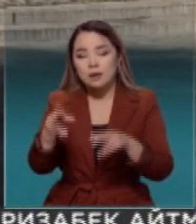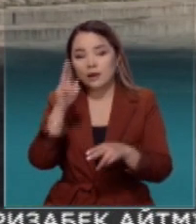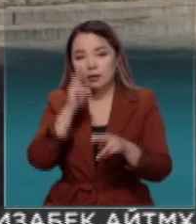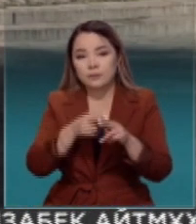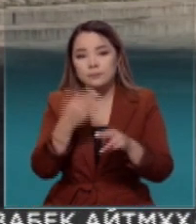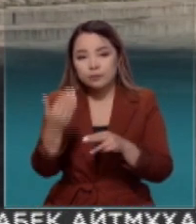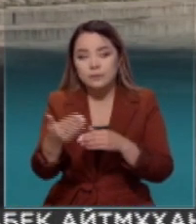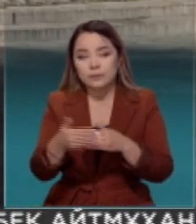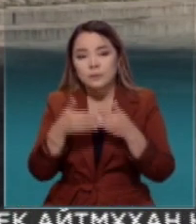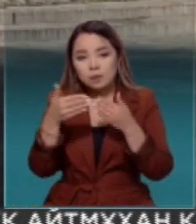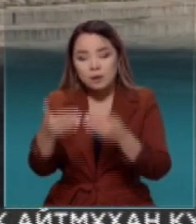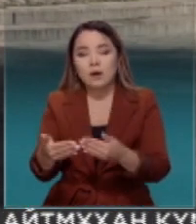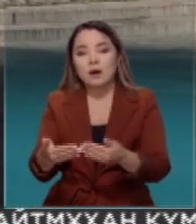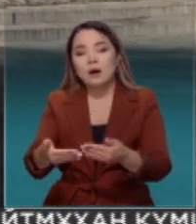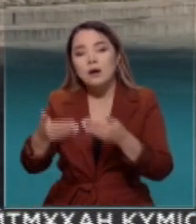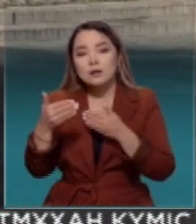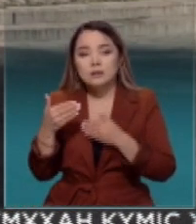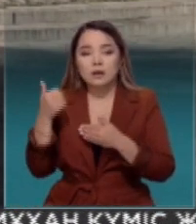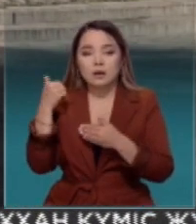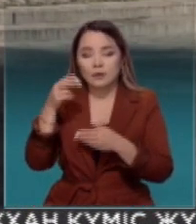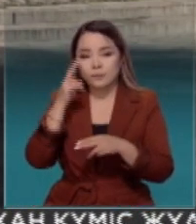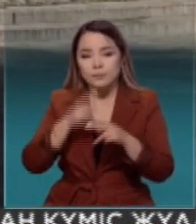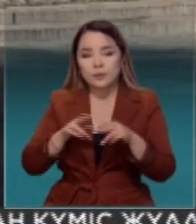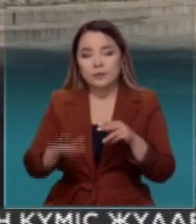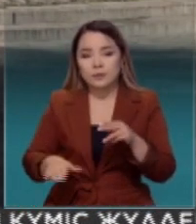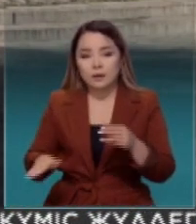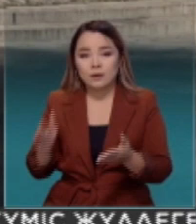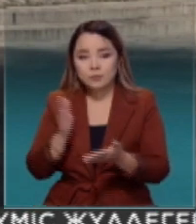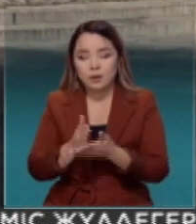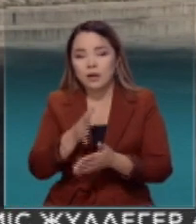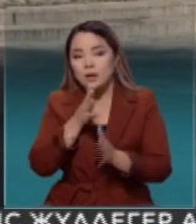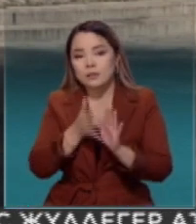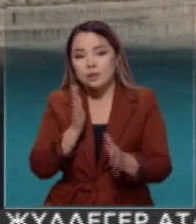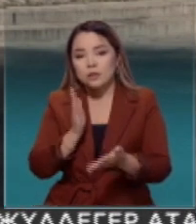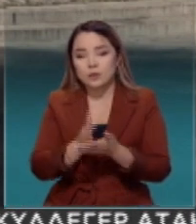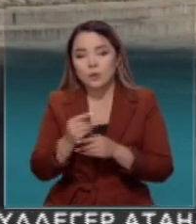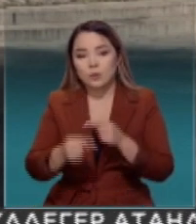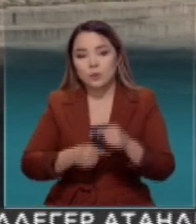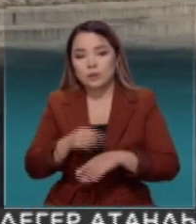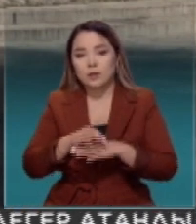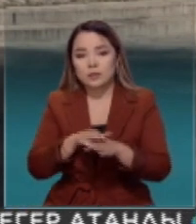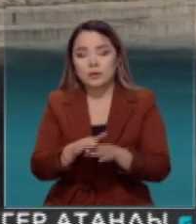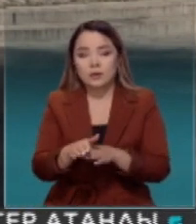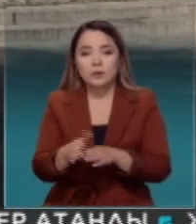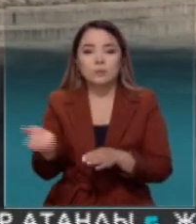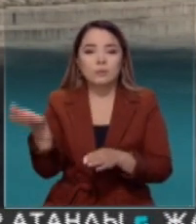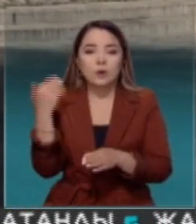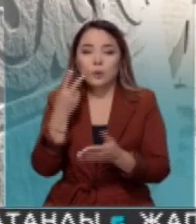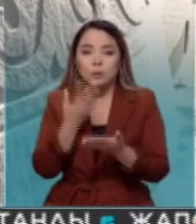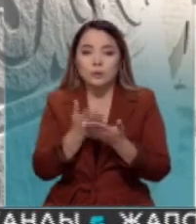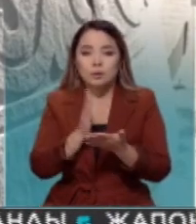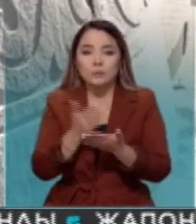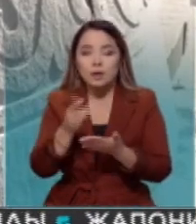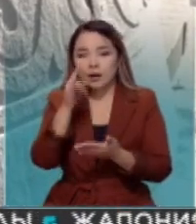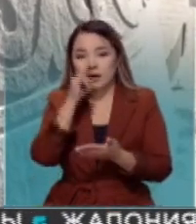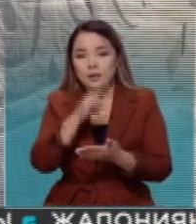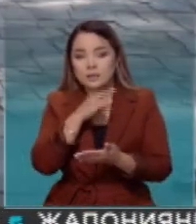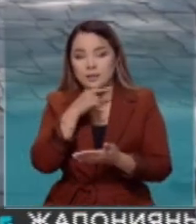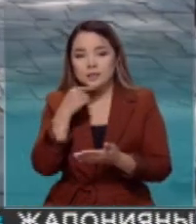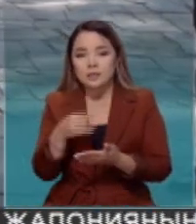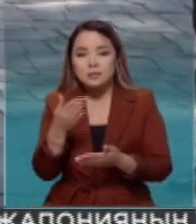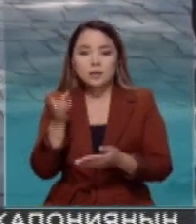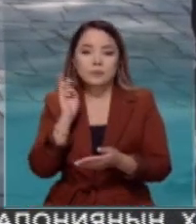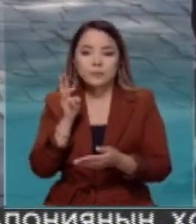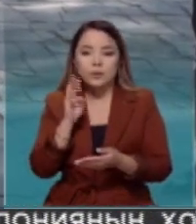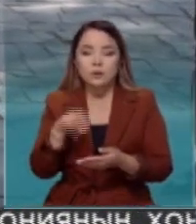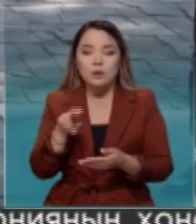ағалар, артқы толқын інілер. Кезекпенен өлінер, баяғыдай көрінер. Қазақстанның Ресейдегі